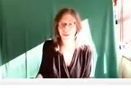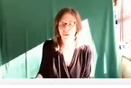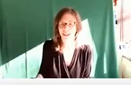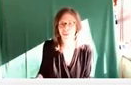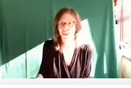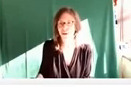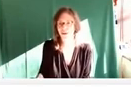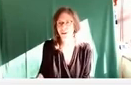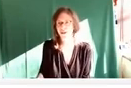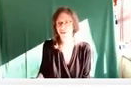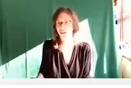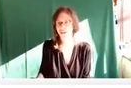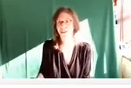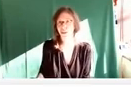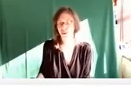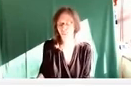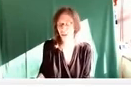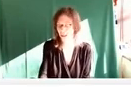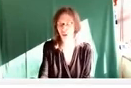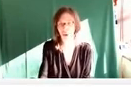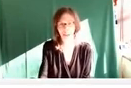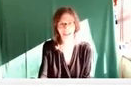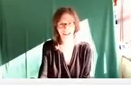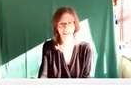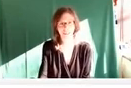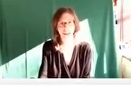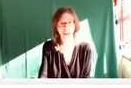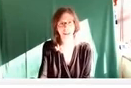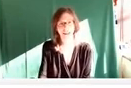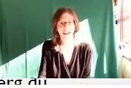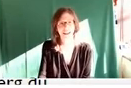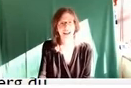domaine des résultats scientifiques, qui est super comique.